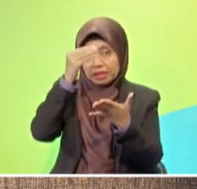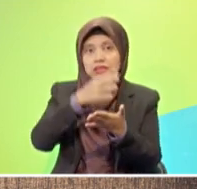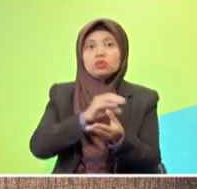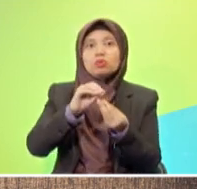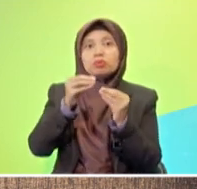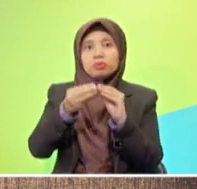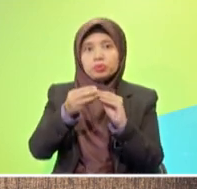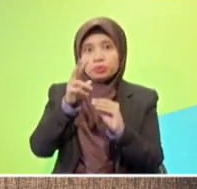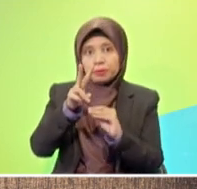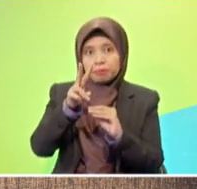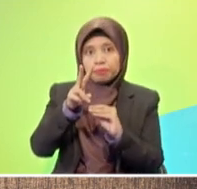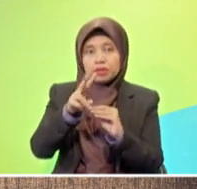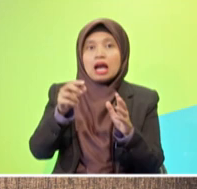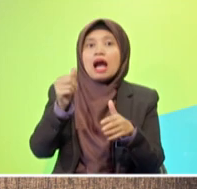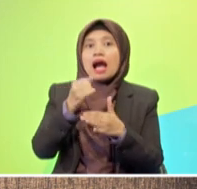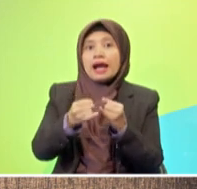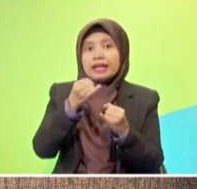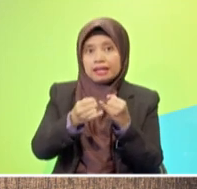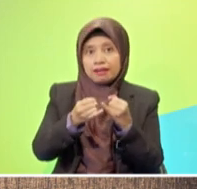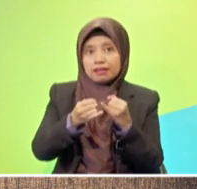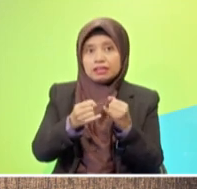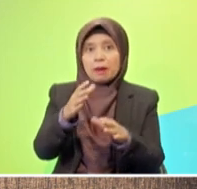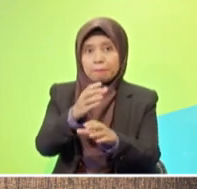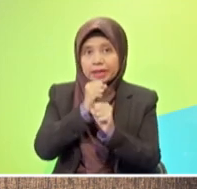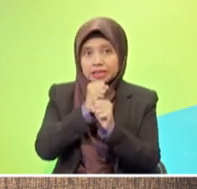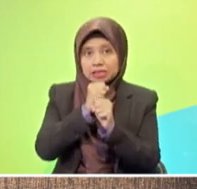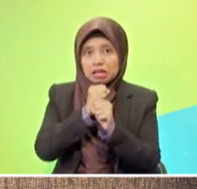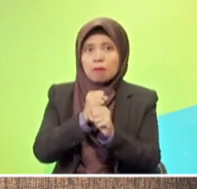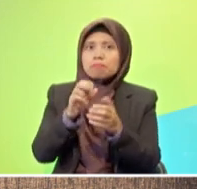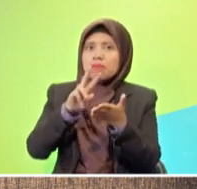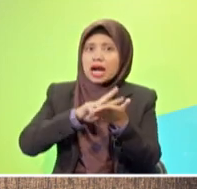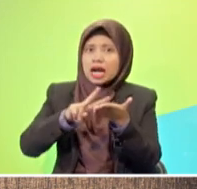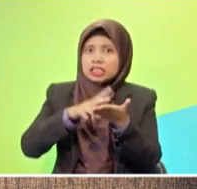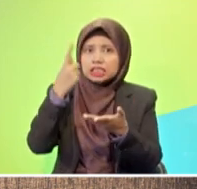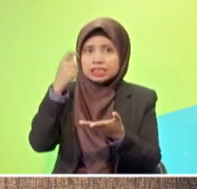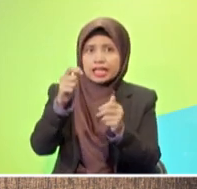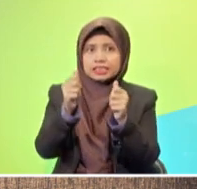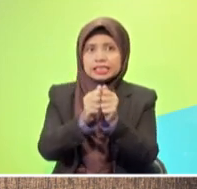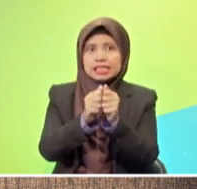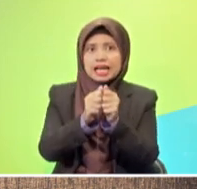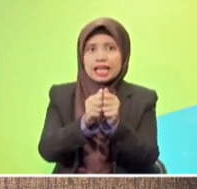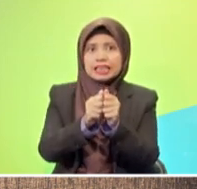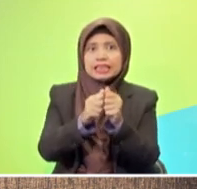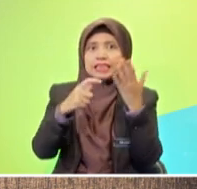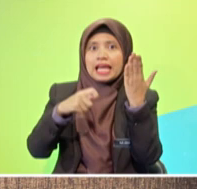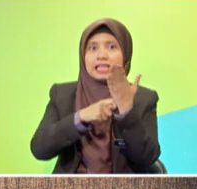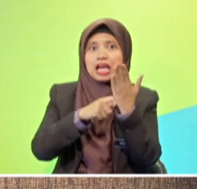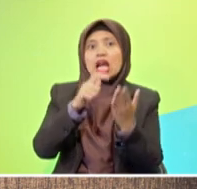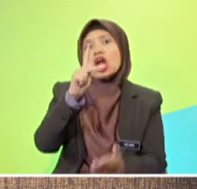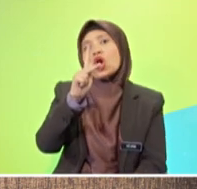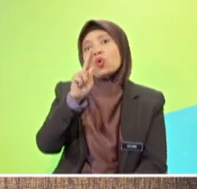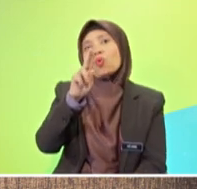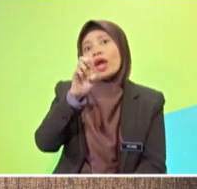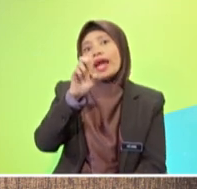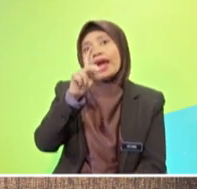yang diharapkan ialah pada akhir siaran murid dapat membaca teks dengan menggunakan teknik kue aku tehnik kue nanti saya jelaskan